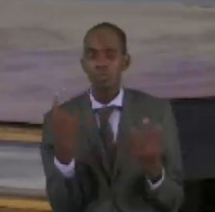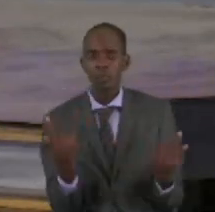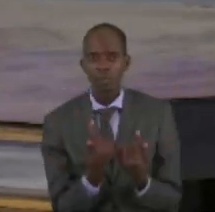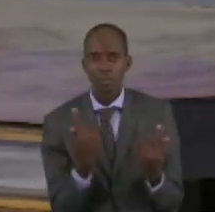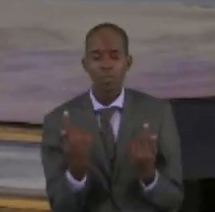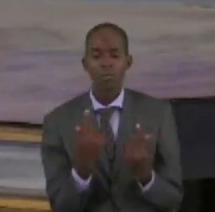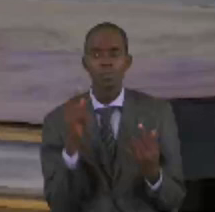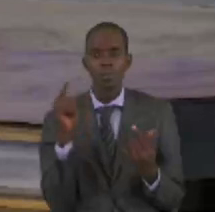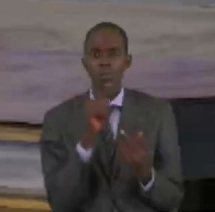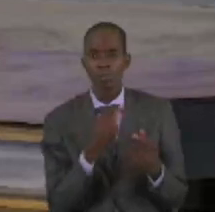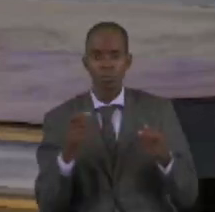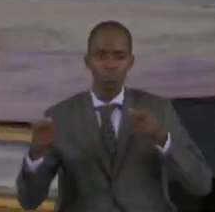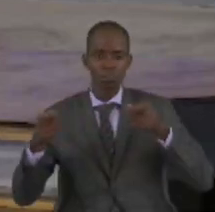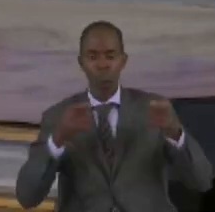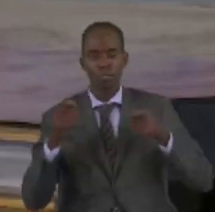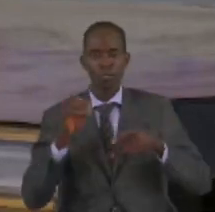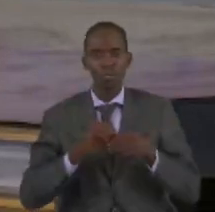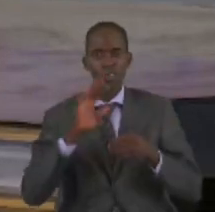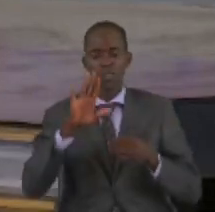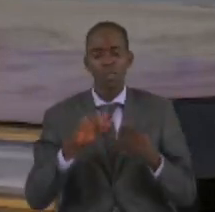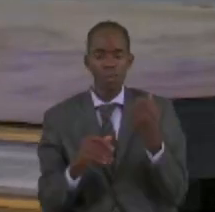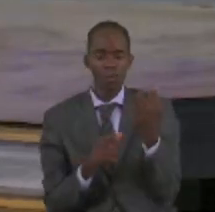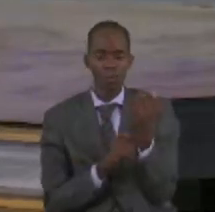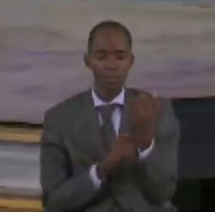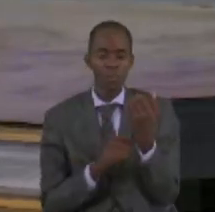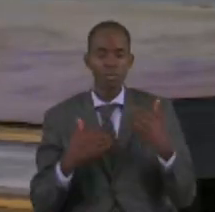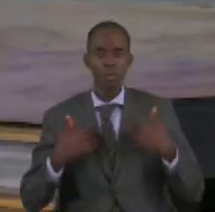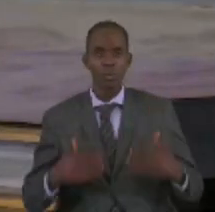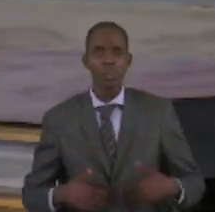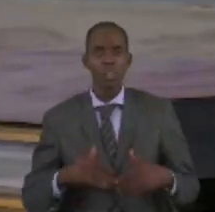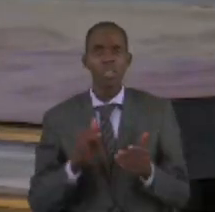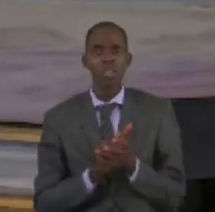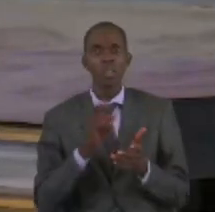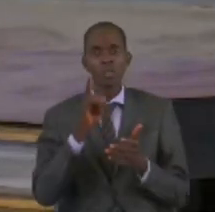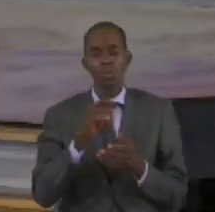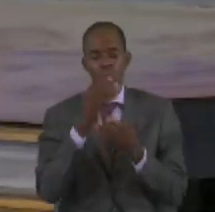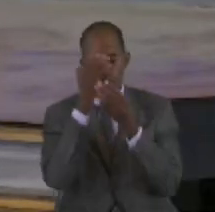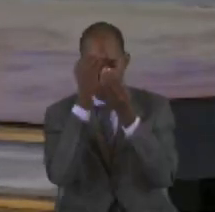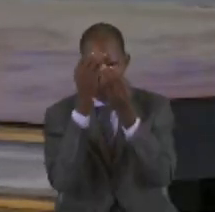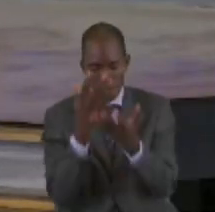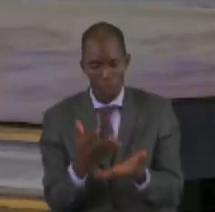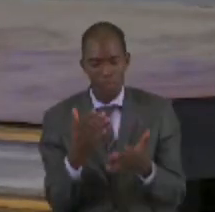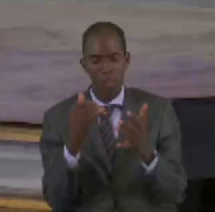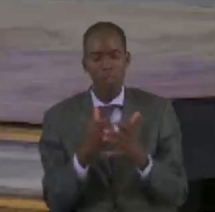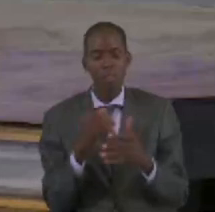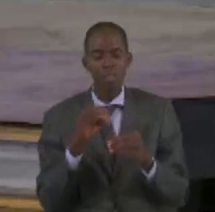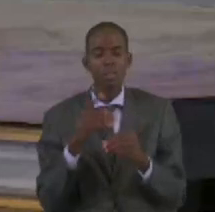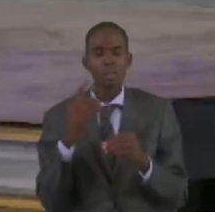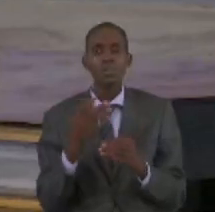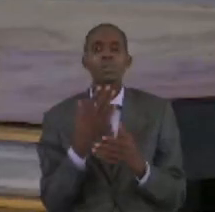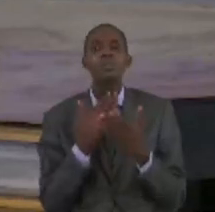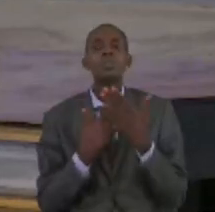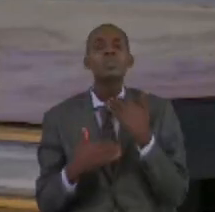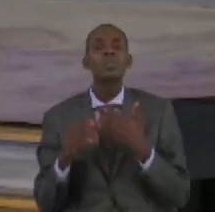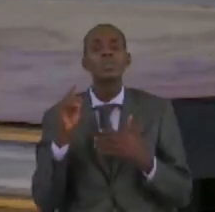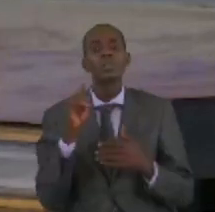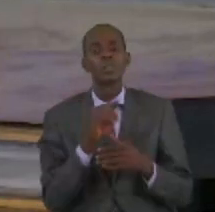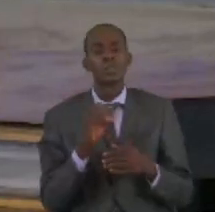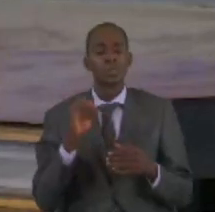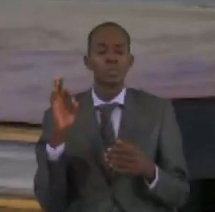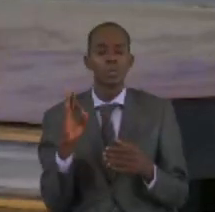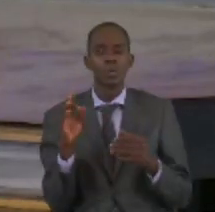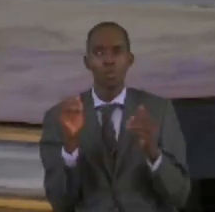« Que le péché ne règne donc point dans votre corps mortel et n'obéissez pas à ses convoitises. »